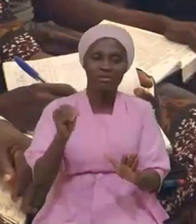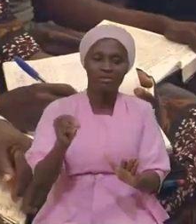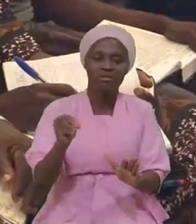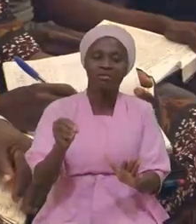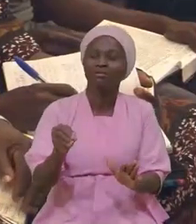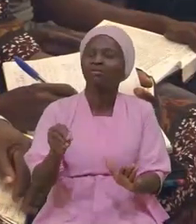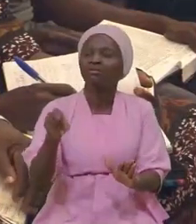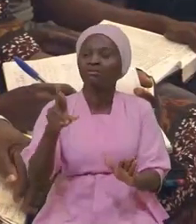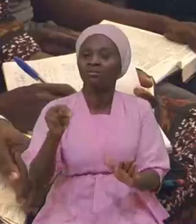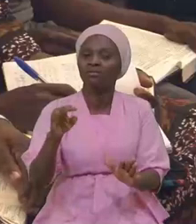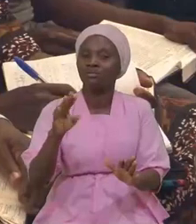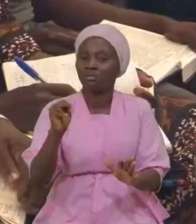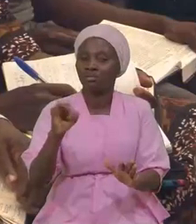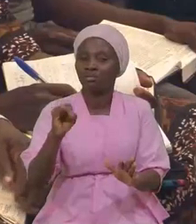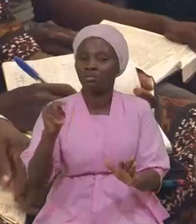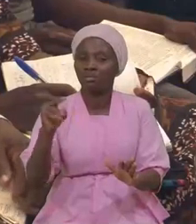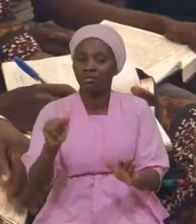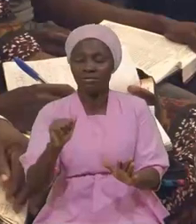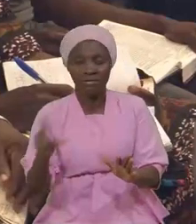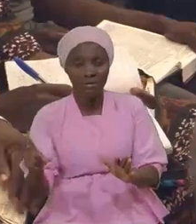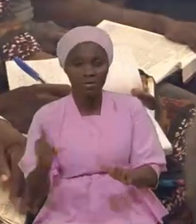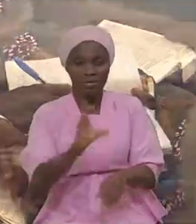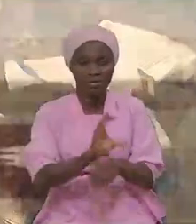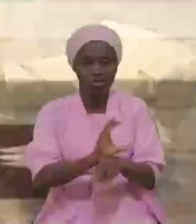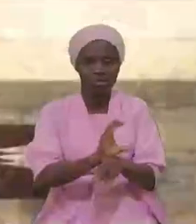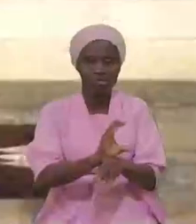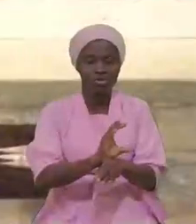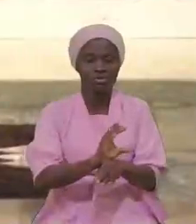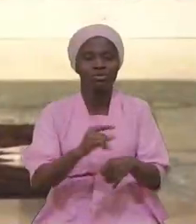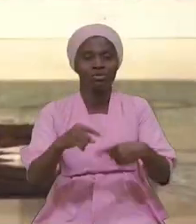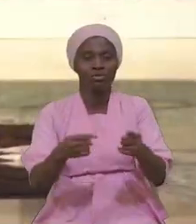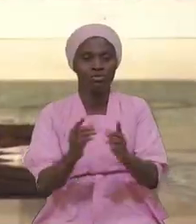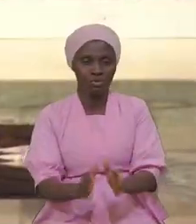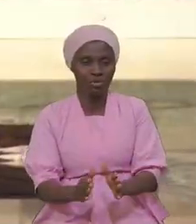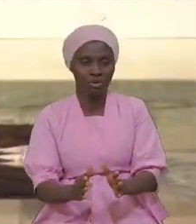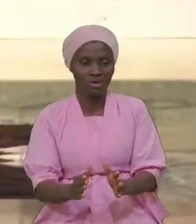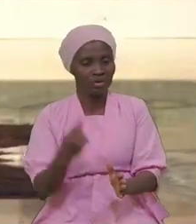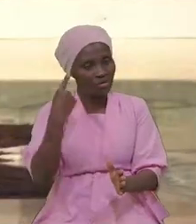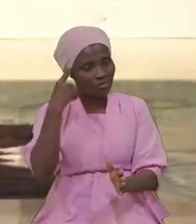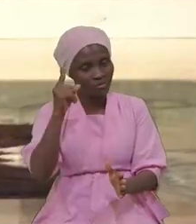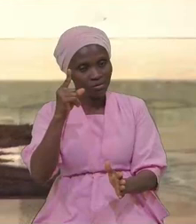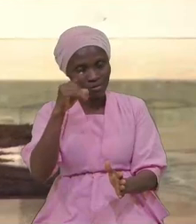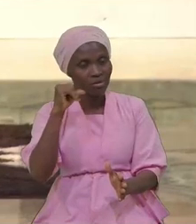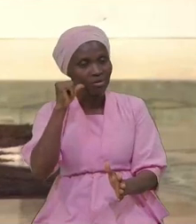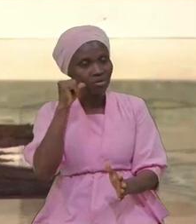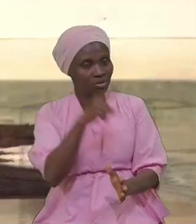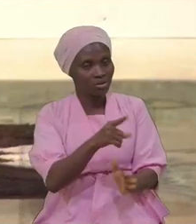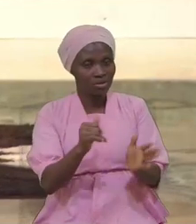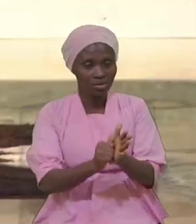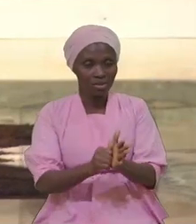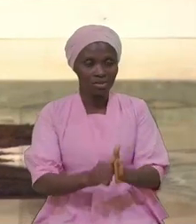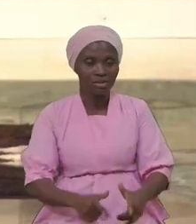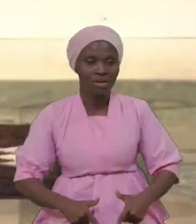membres morts nominaux. Et celle qui vit dans les plaisirs est morte, quoique vivante.